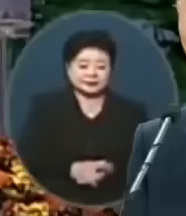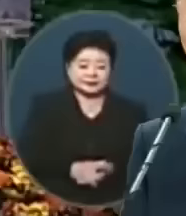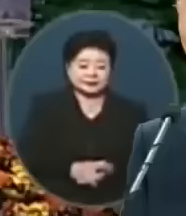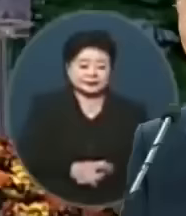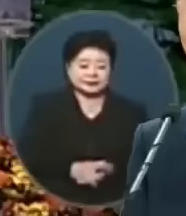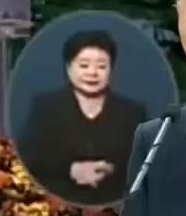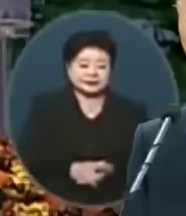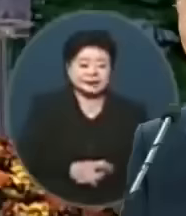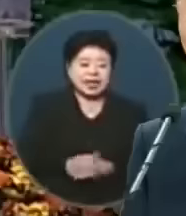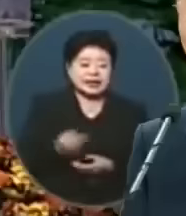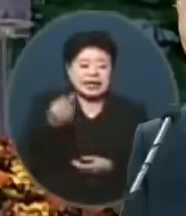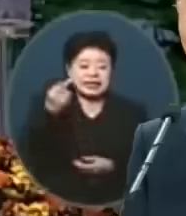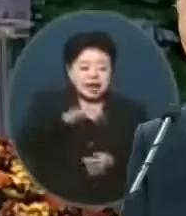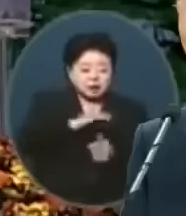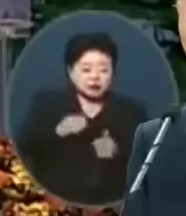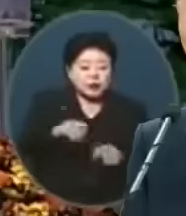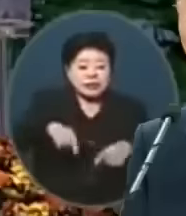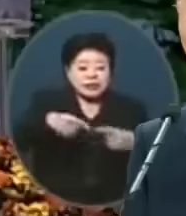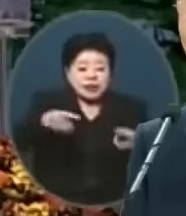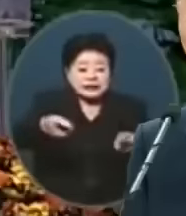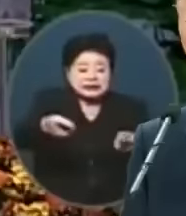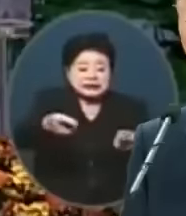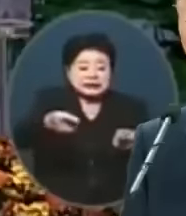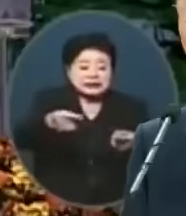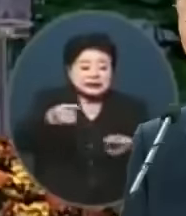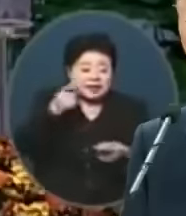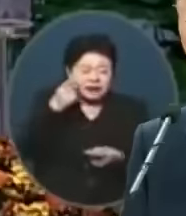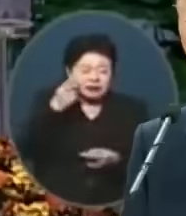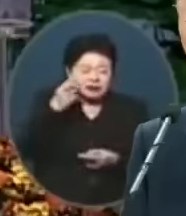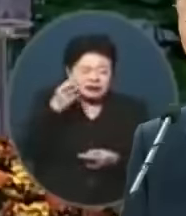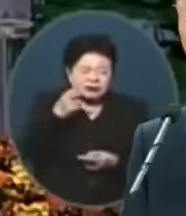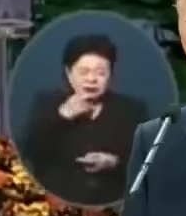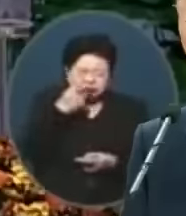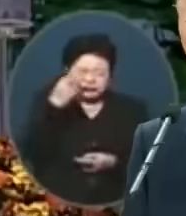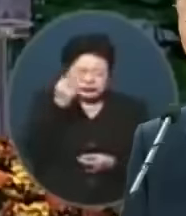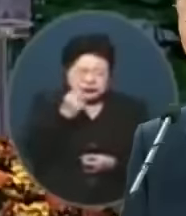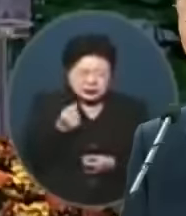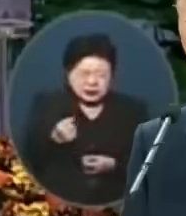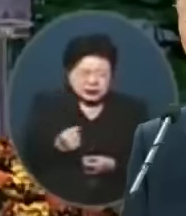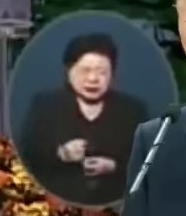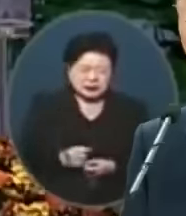나사로가 무덤에 들어간 지 나흘이 되어 썩은 냄새가 나는데